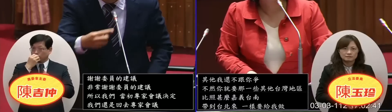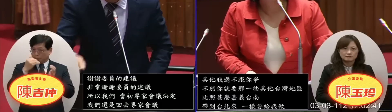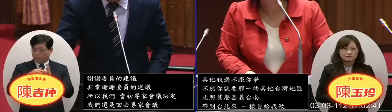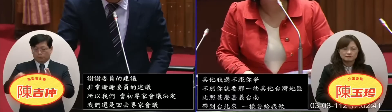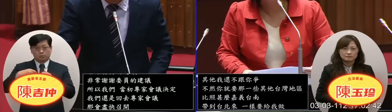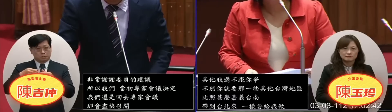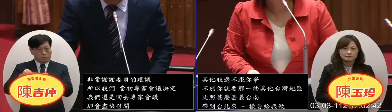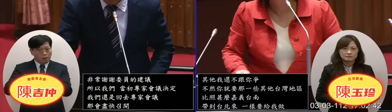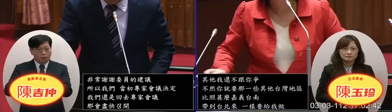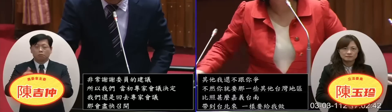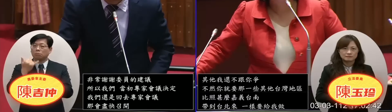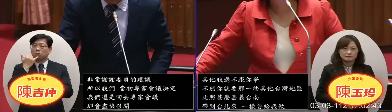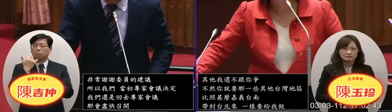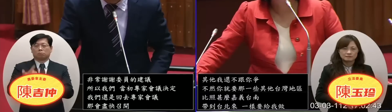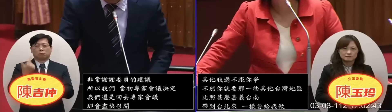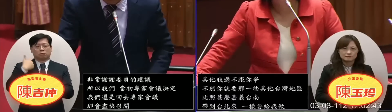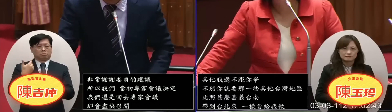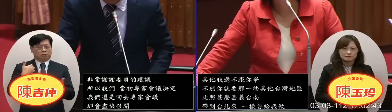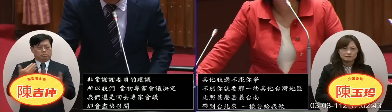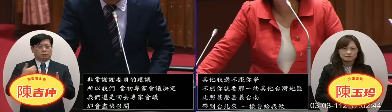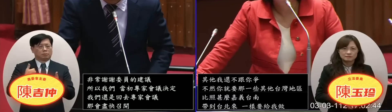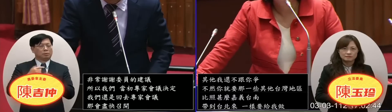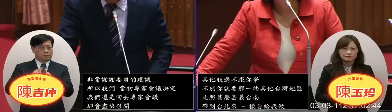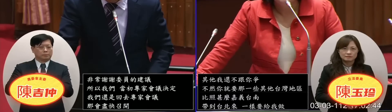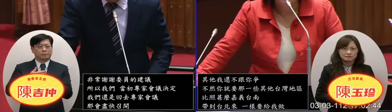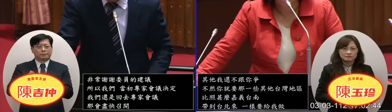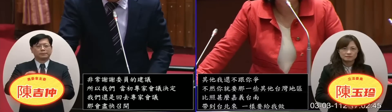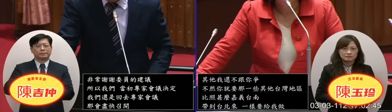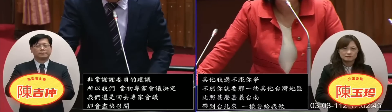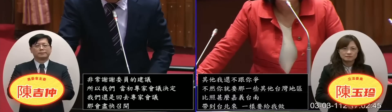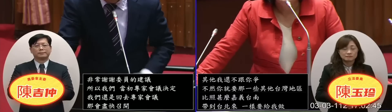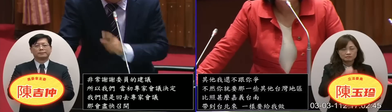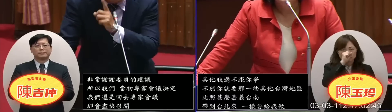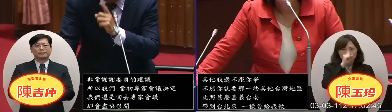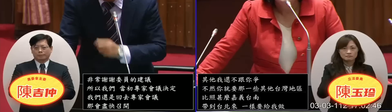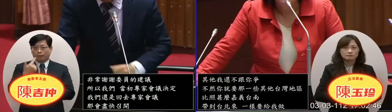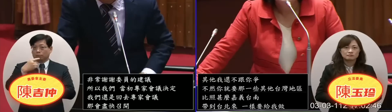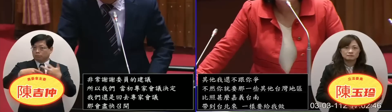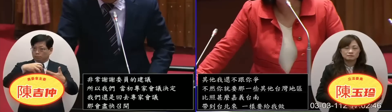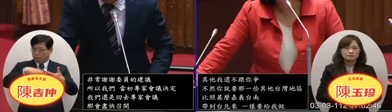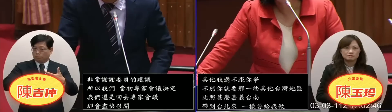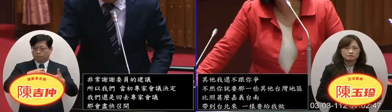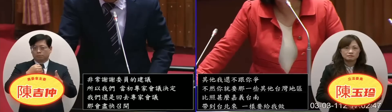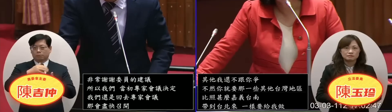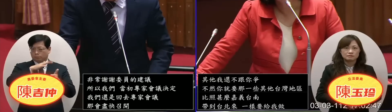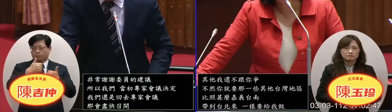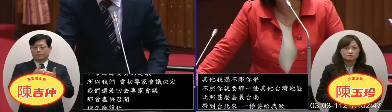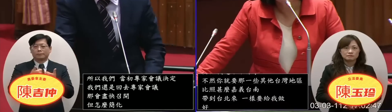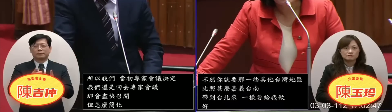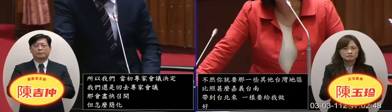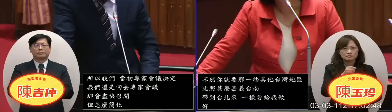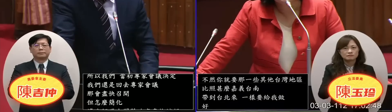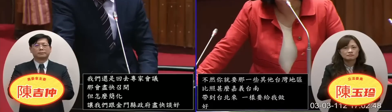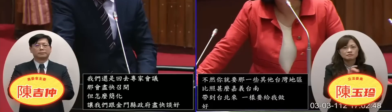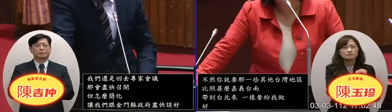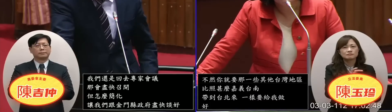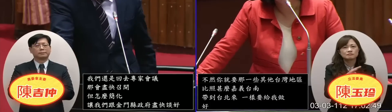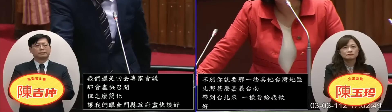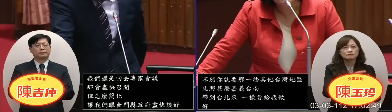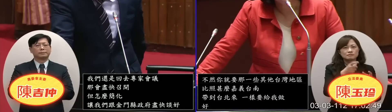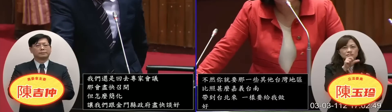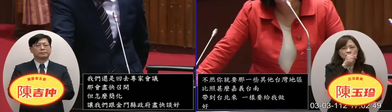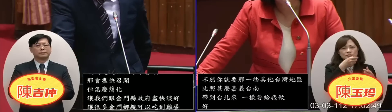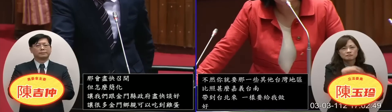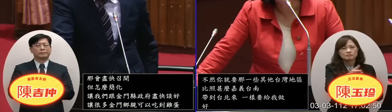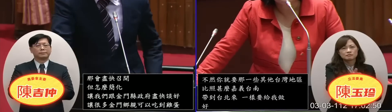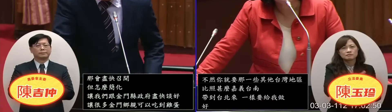门的鸡蛋，这样就可以来具体的落实，好不好？ 好。 很快一个礼拜我们就跟 我们这是要谢谢澳洲可以进鸡蛋，让我